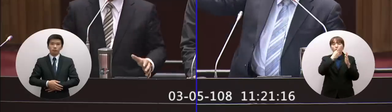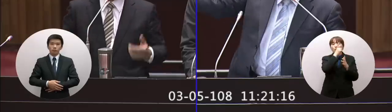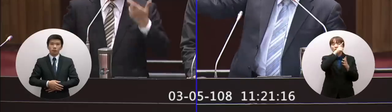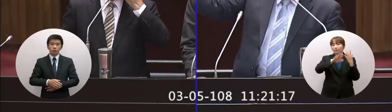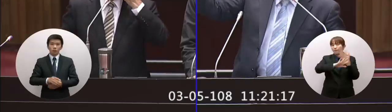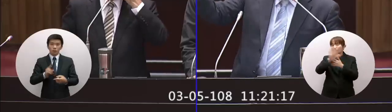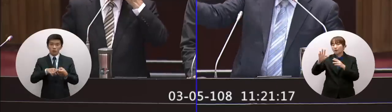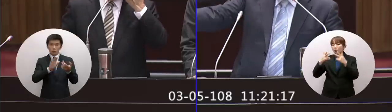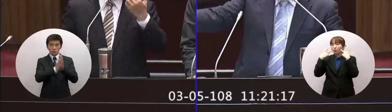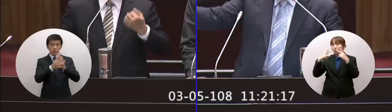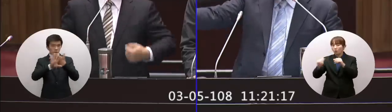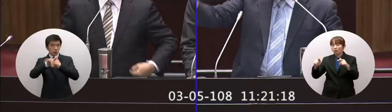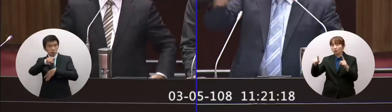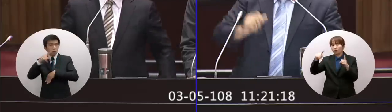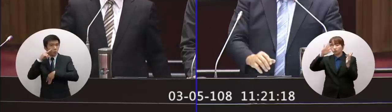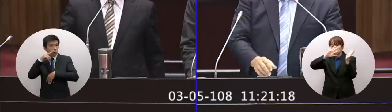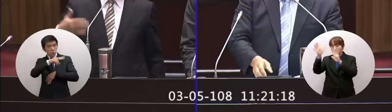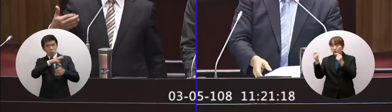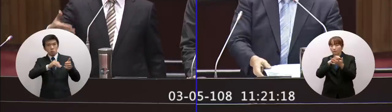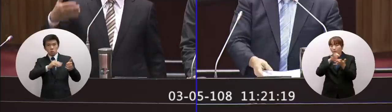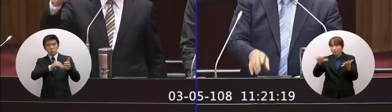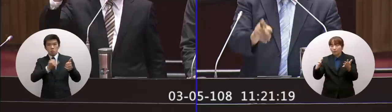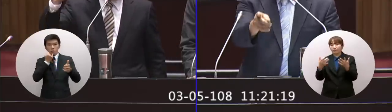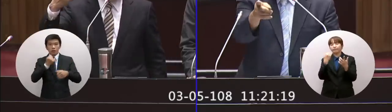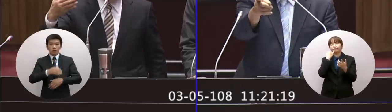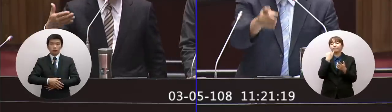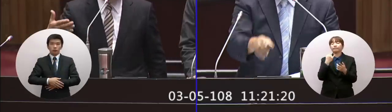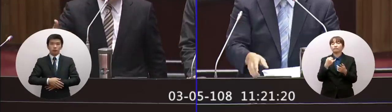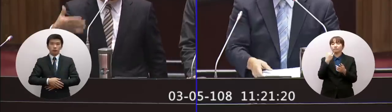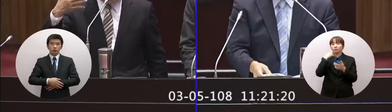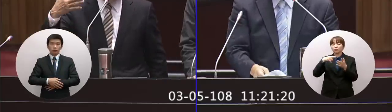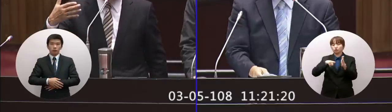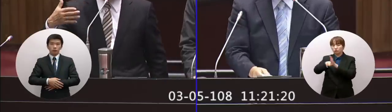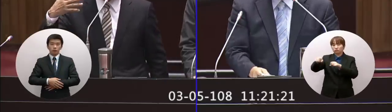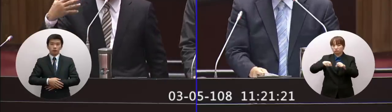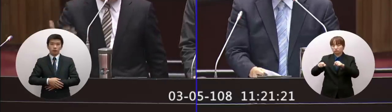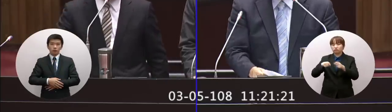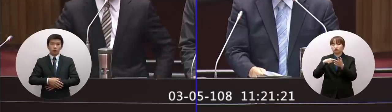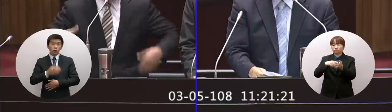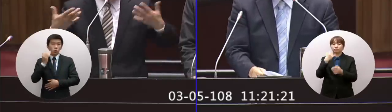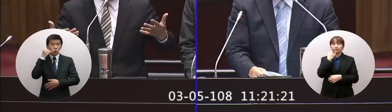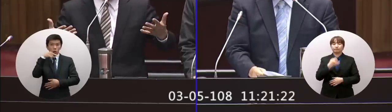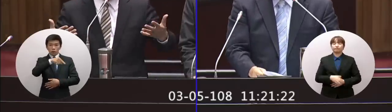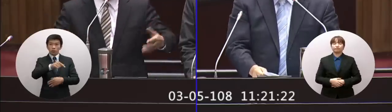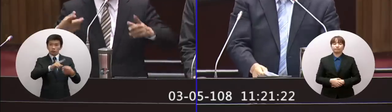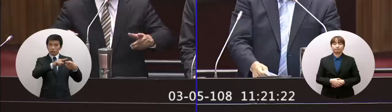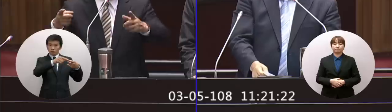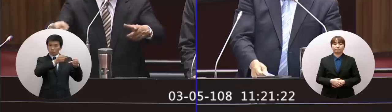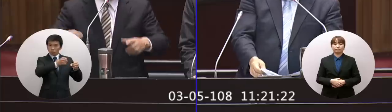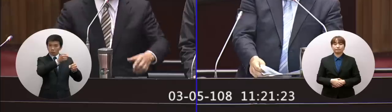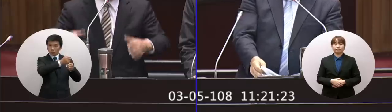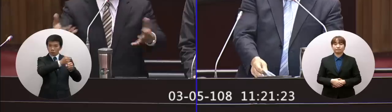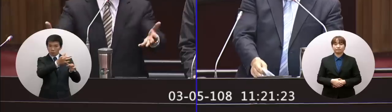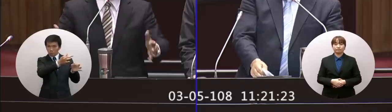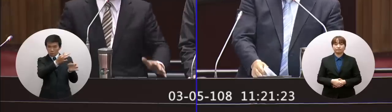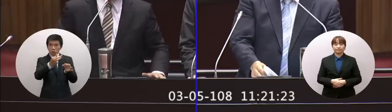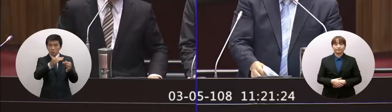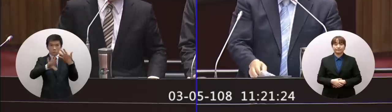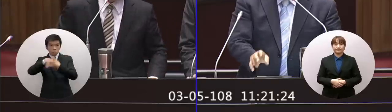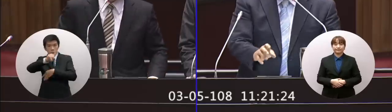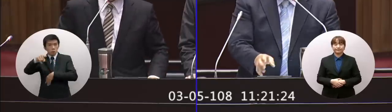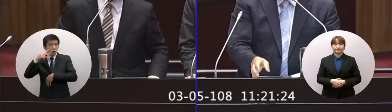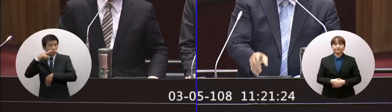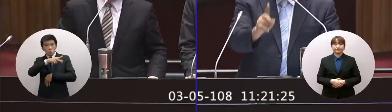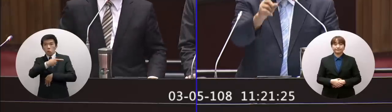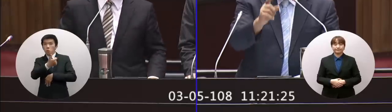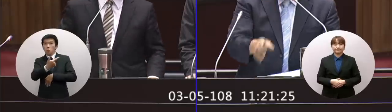范， 其他地方有一样的条件的都应该可以进入专案。 这个如果有做好做起来了， 哎呀， 大家会觉得哦，可以这